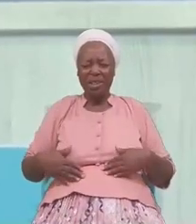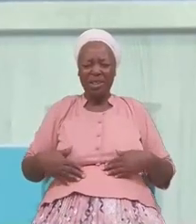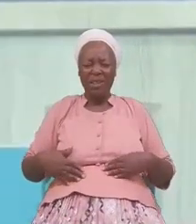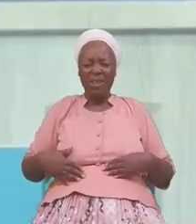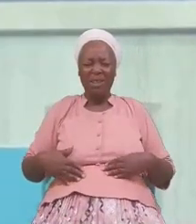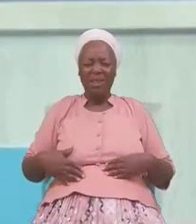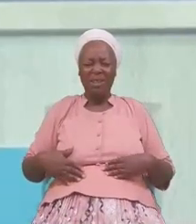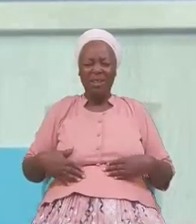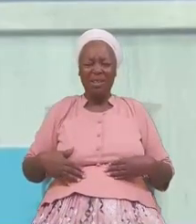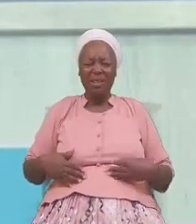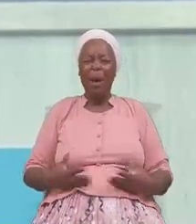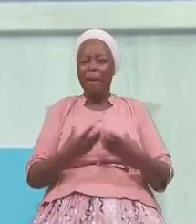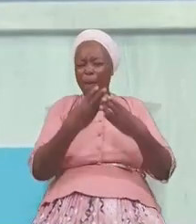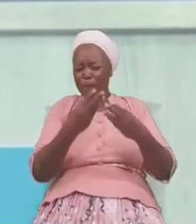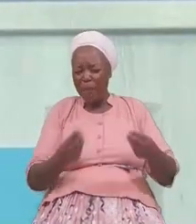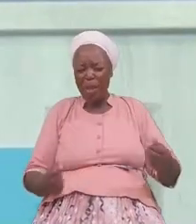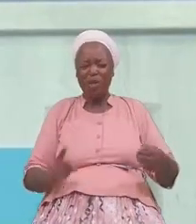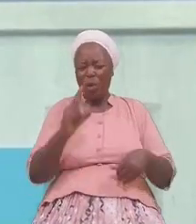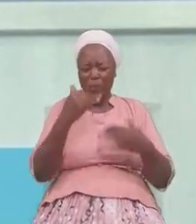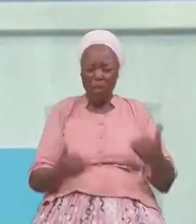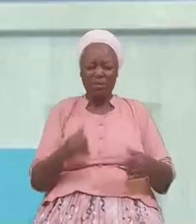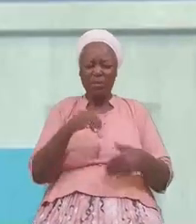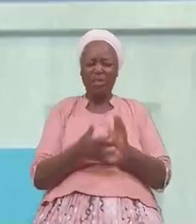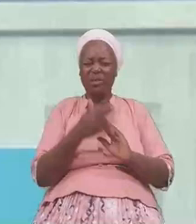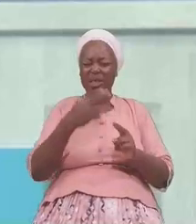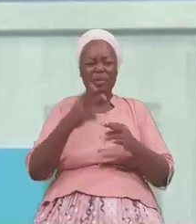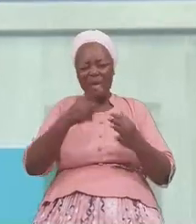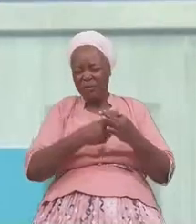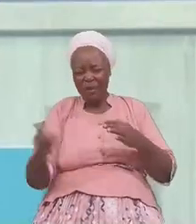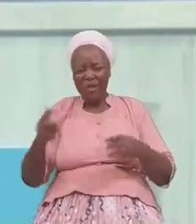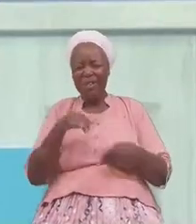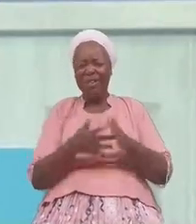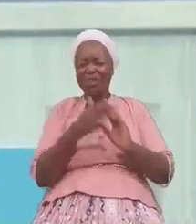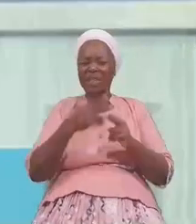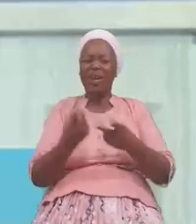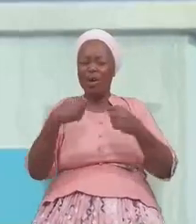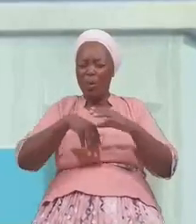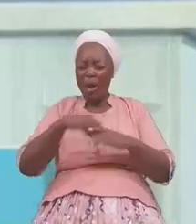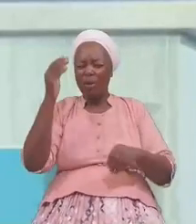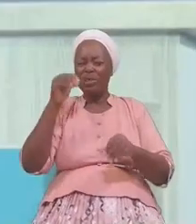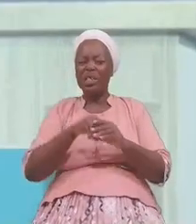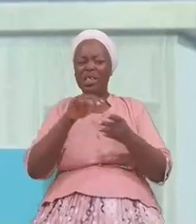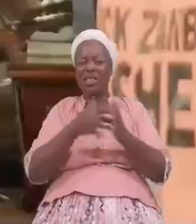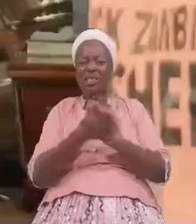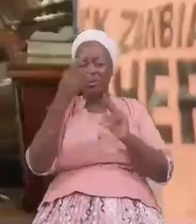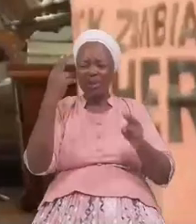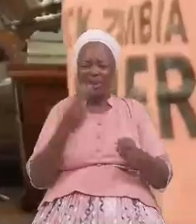fond maintenant, disparaît, sort au nom de Jésus.